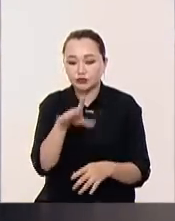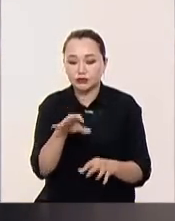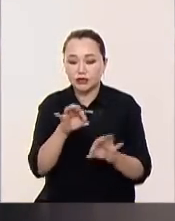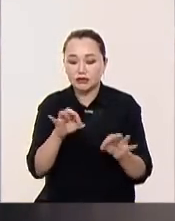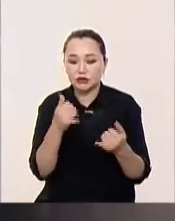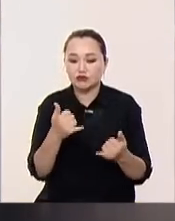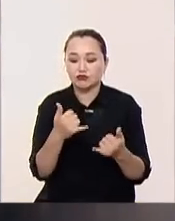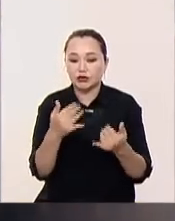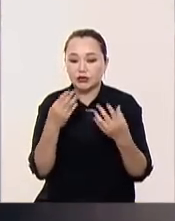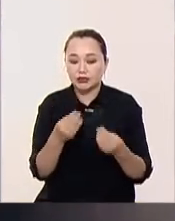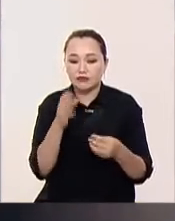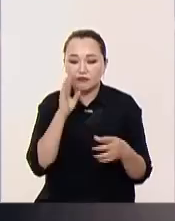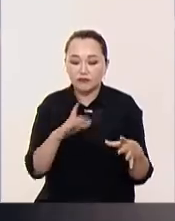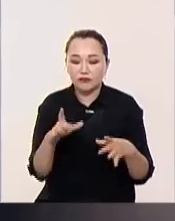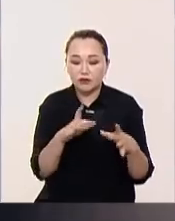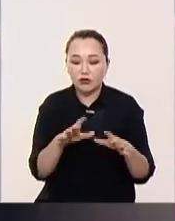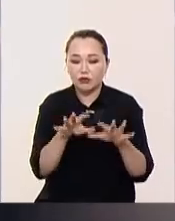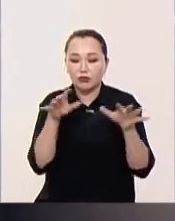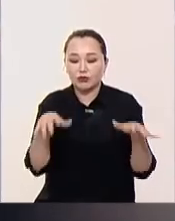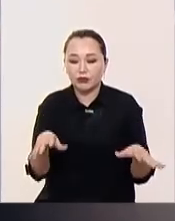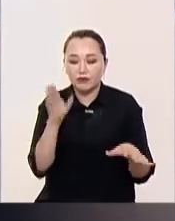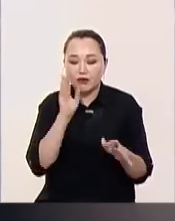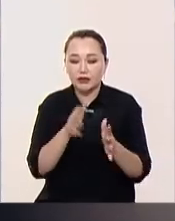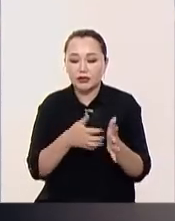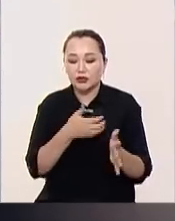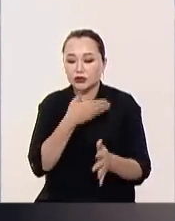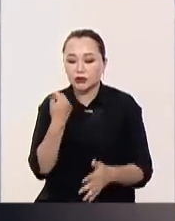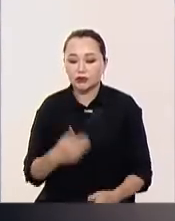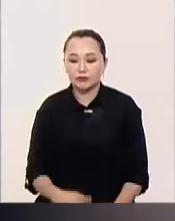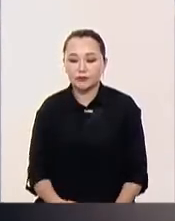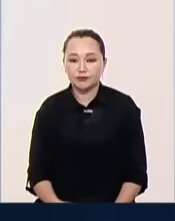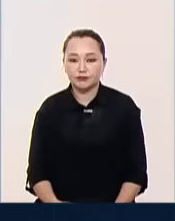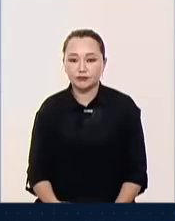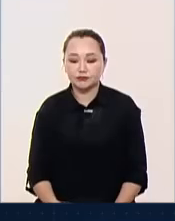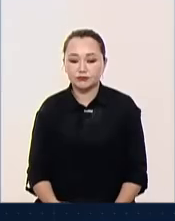Себебі қазірдің өзінде көл арнасынан асып су тапшылығы жоқ көрінеді.